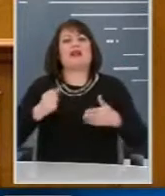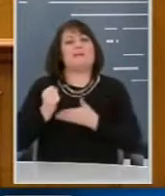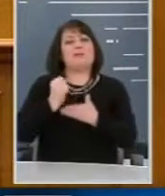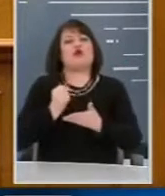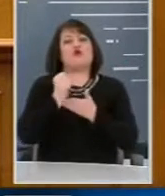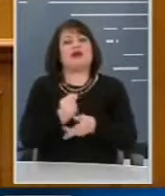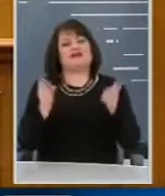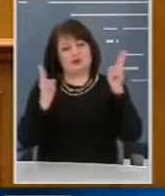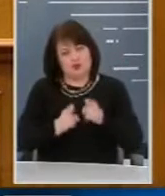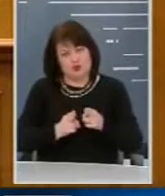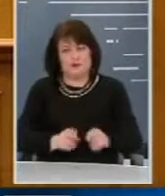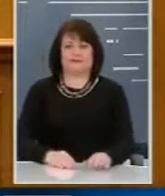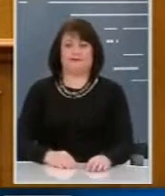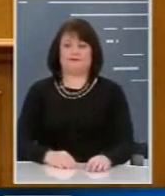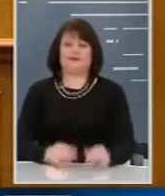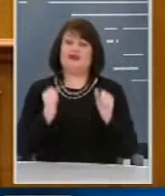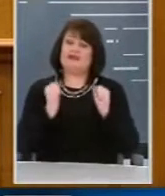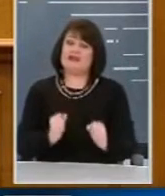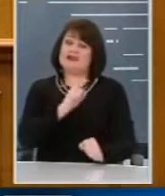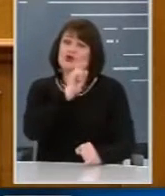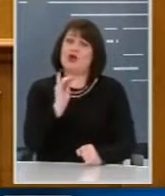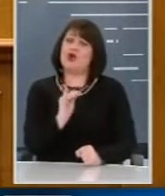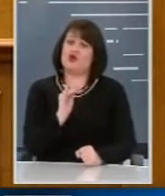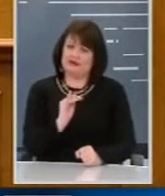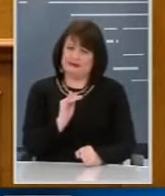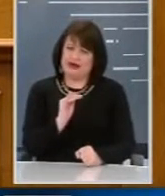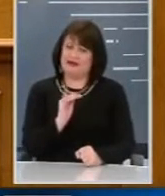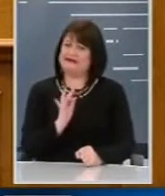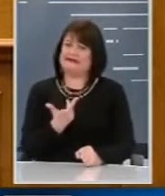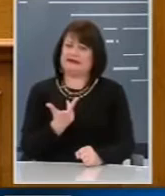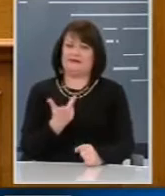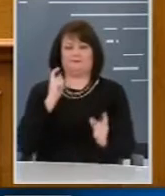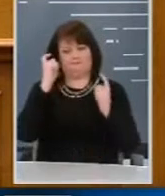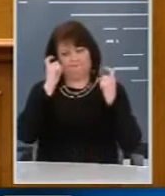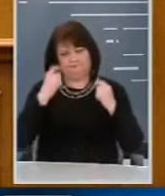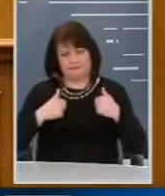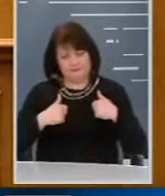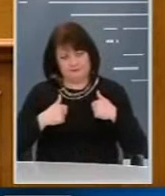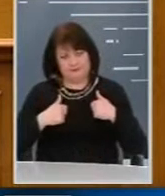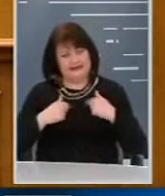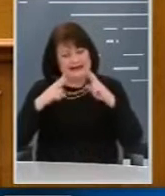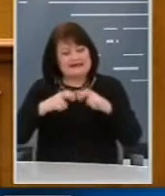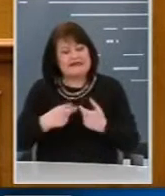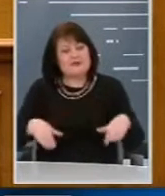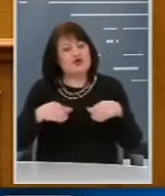επιχορήγησης. Ένα βασικό ερώτημα που μας απασχόλησε σαν Επιτροπή, σαν Εξεταστική Επιτροπή,